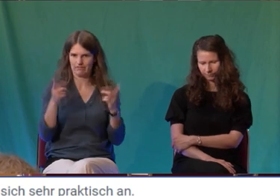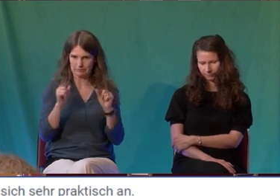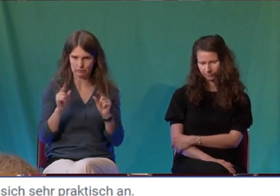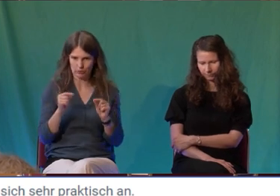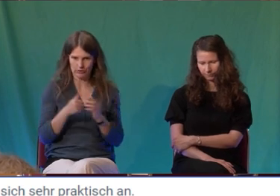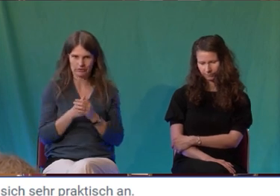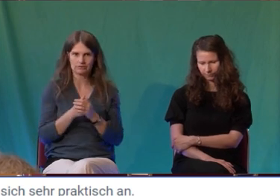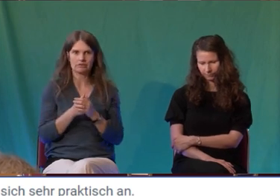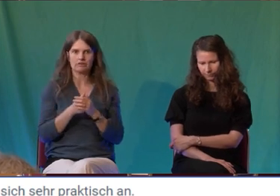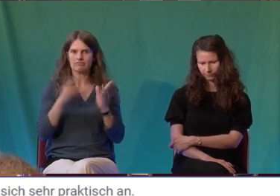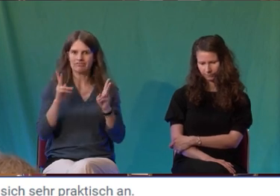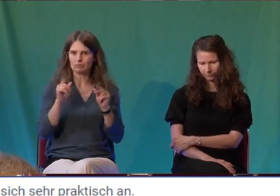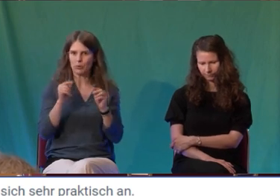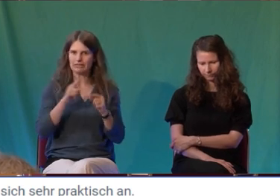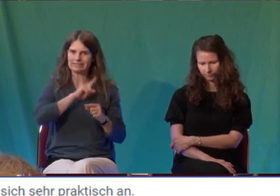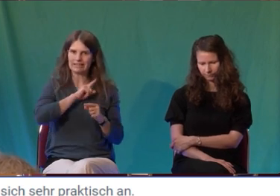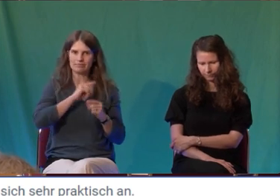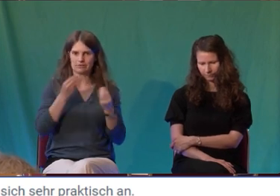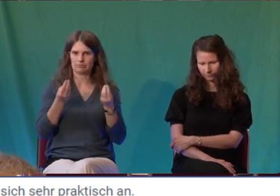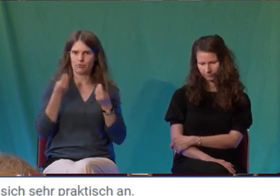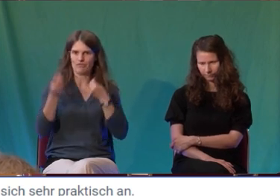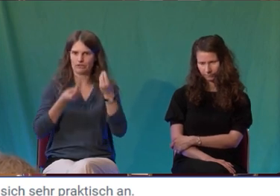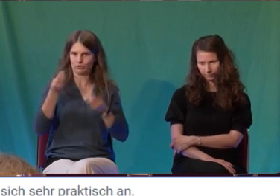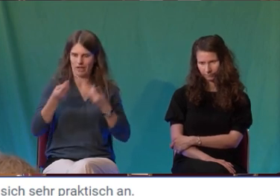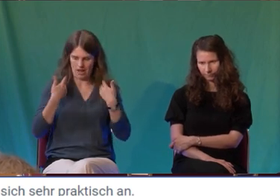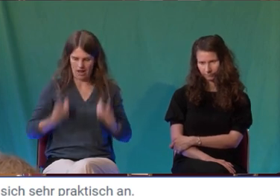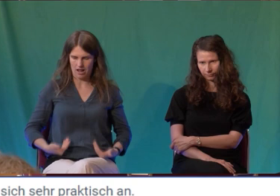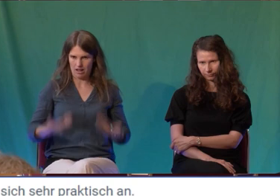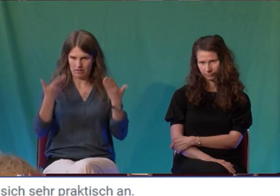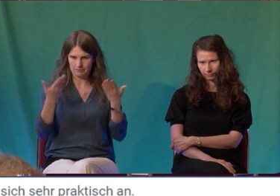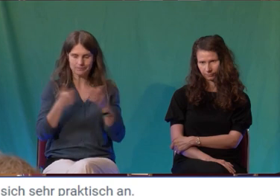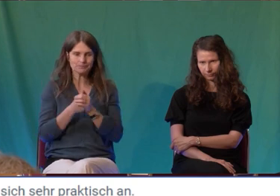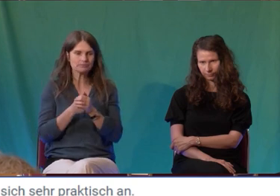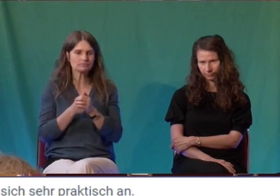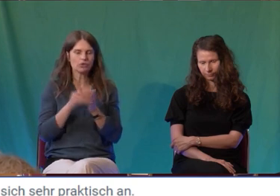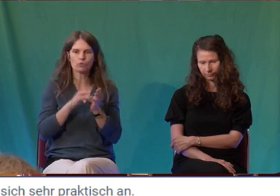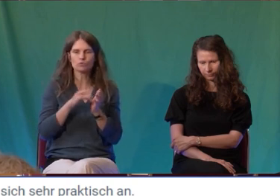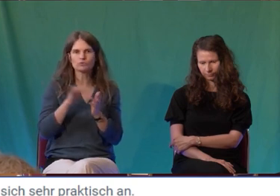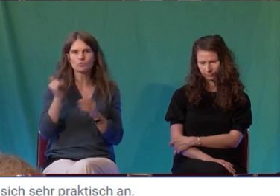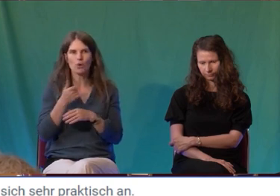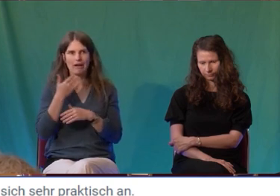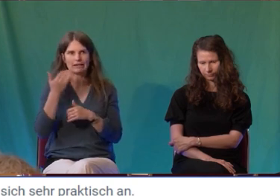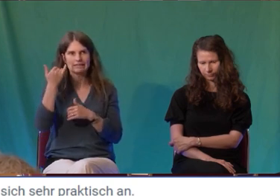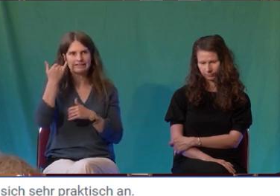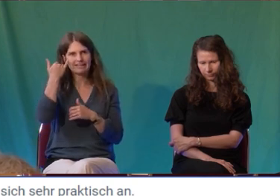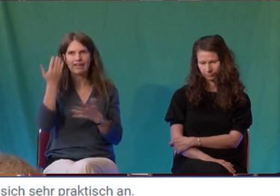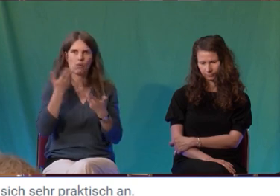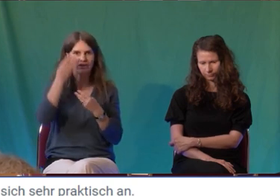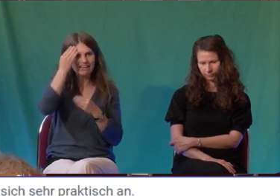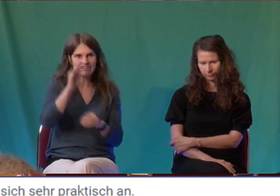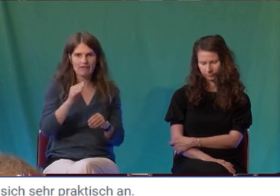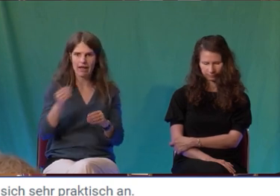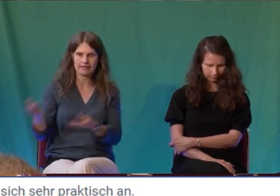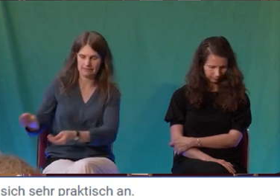Professionalität ausgetauscht denn es ist noch mal die Idee aufgekommen oder der Hinweis gekommen dass ja eigentlich